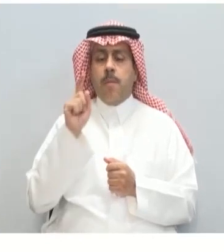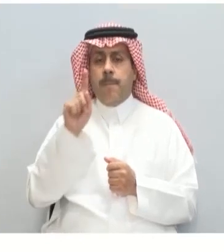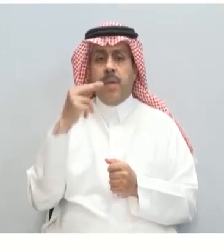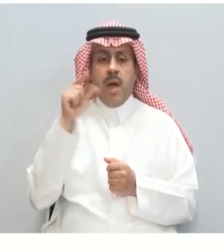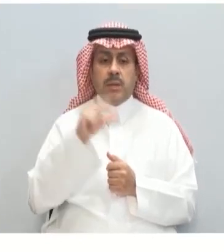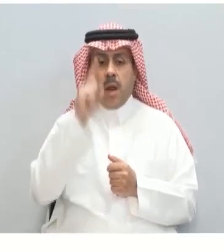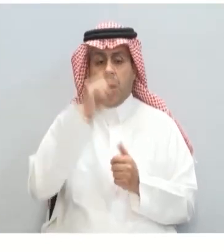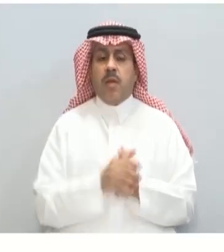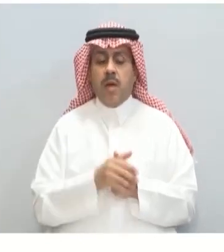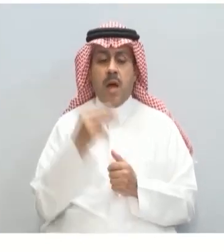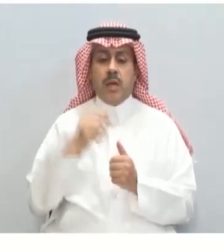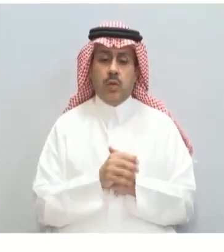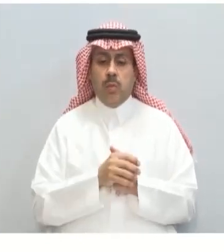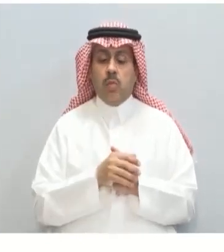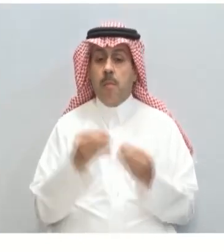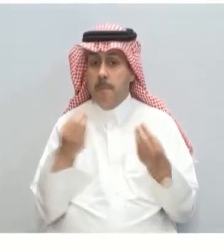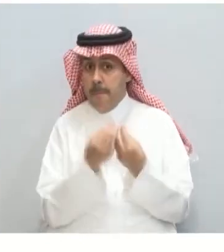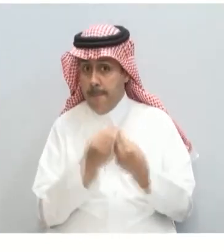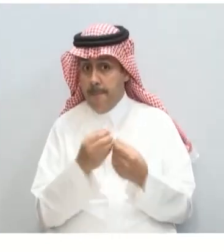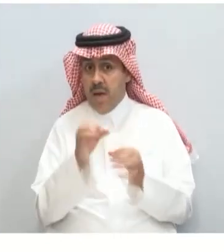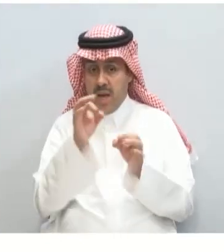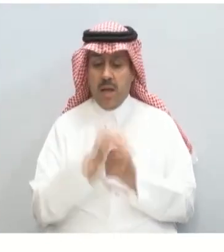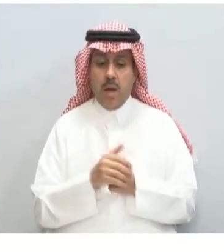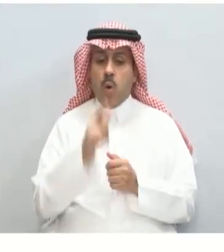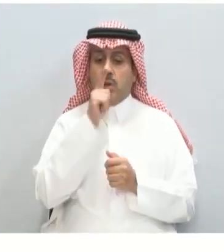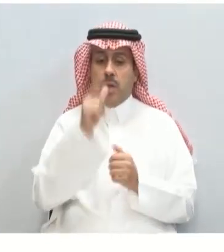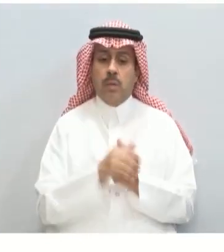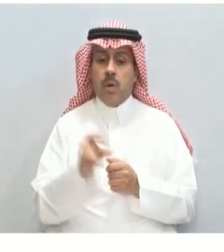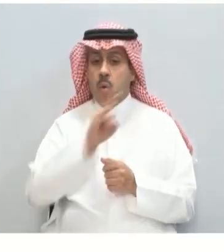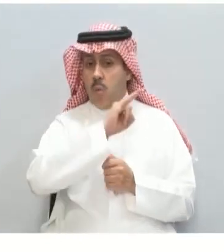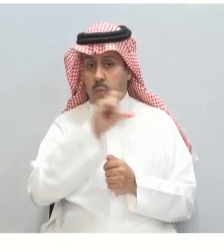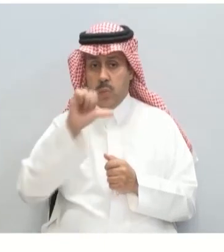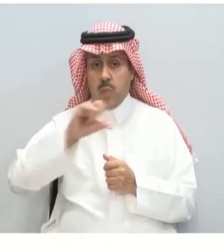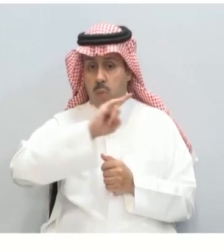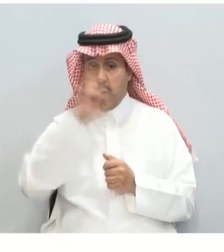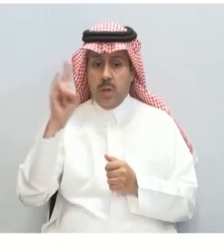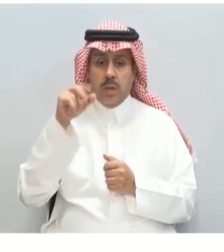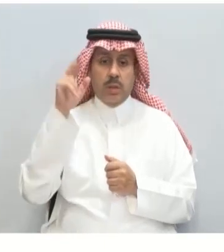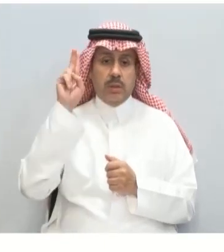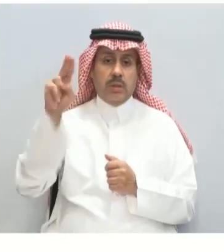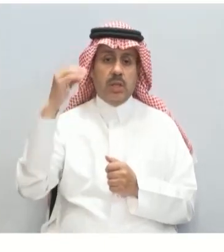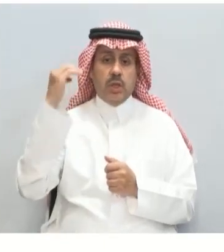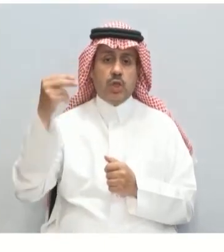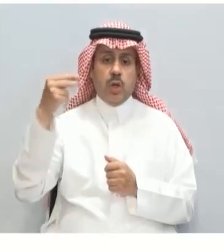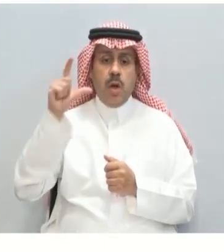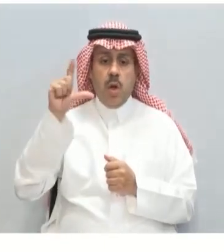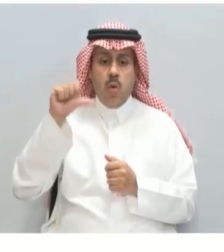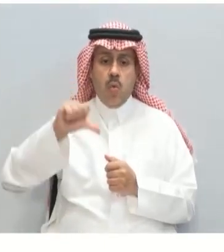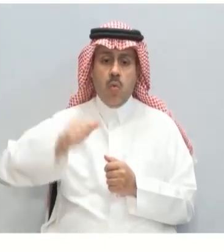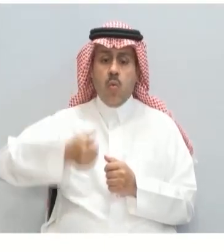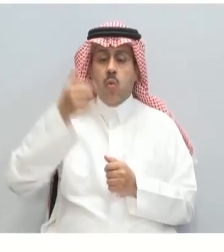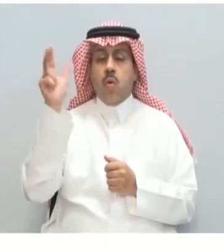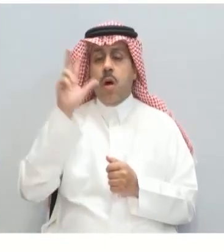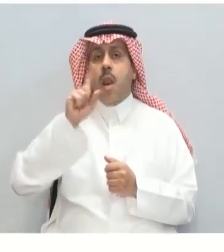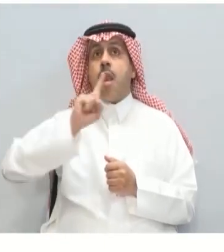في هذه السوره ولا تجعل عفوا وقوله تعالى في موضع اخر ولا تجعل الله